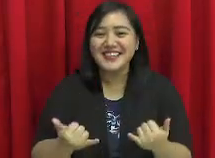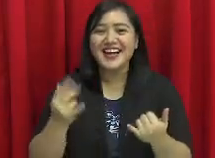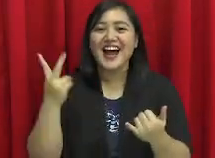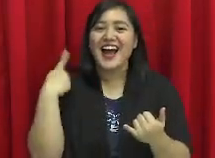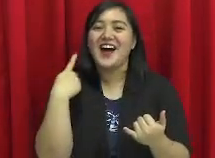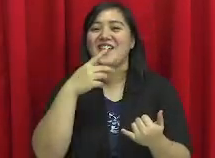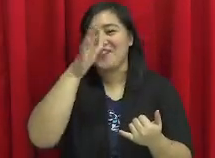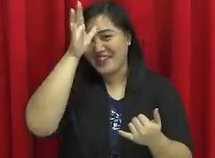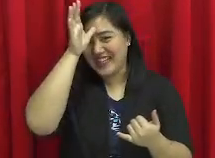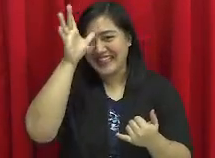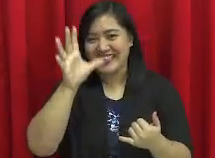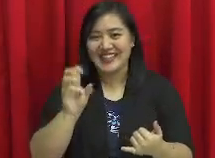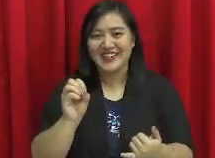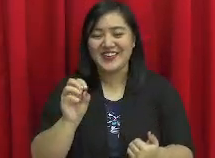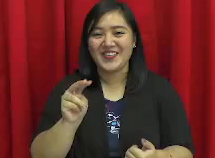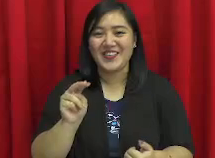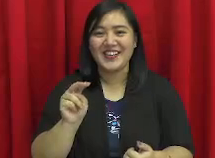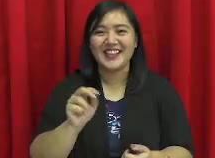Talagang binita.